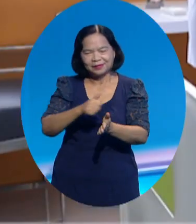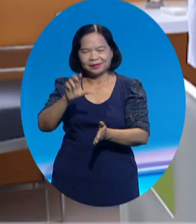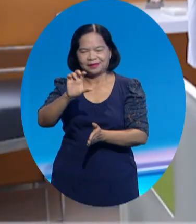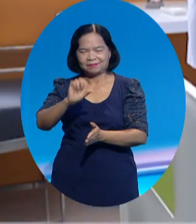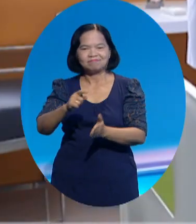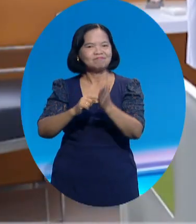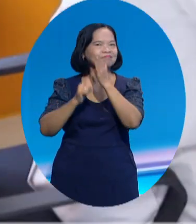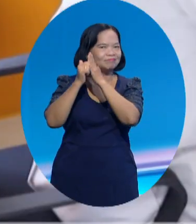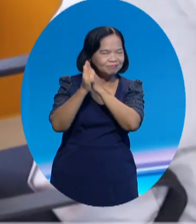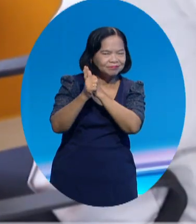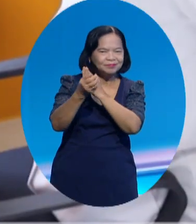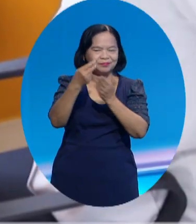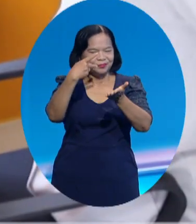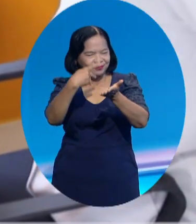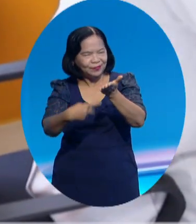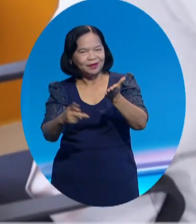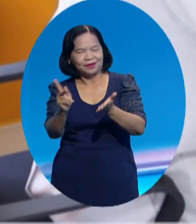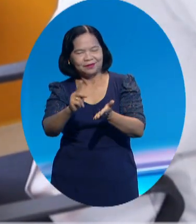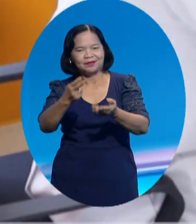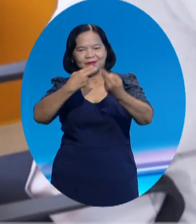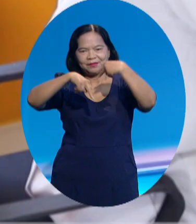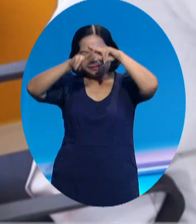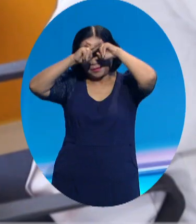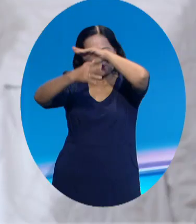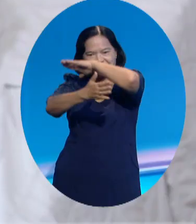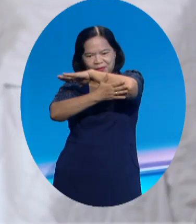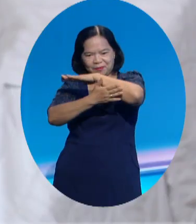khỏe chất lượng với chi phí phù hợp. Bệnh viện đã cứu sống